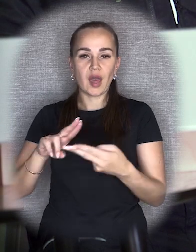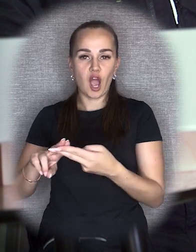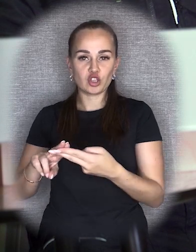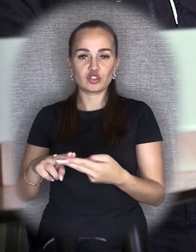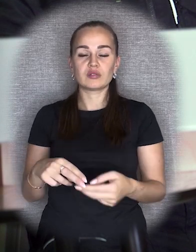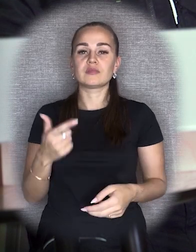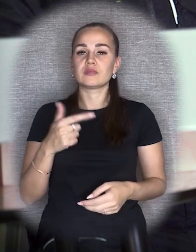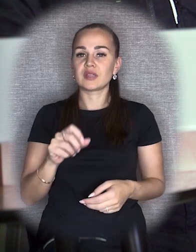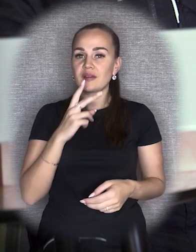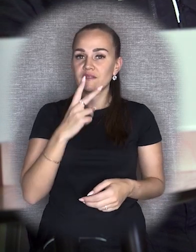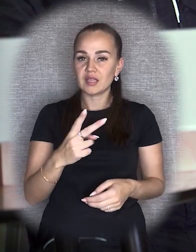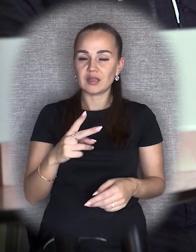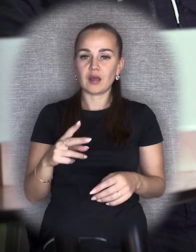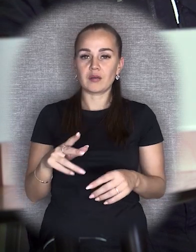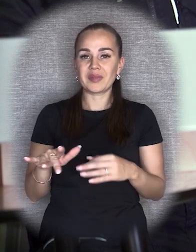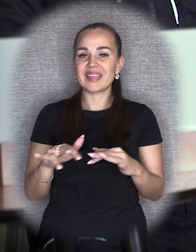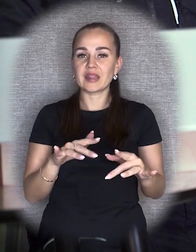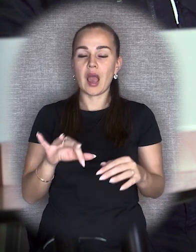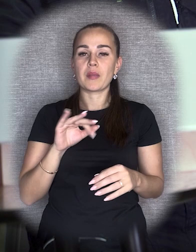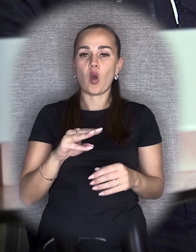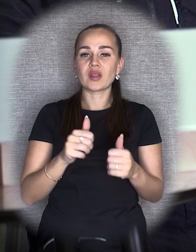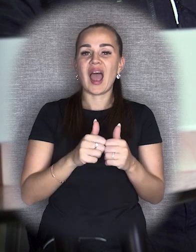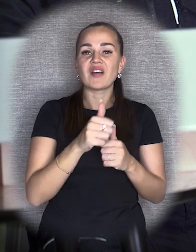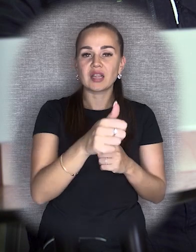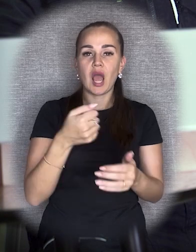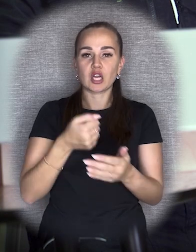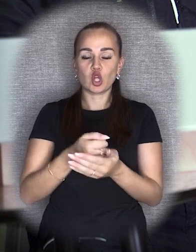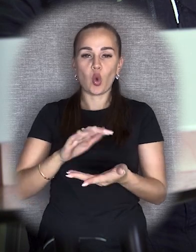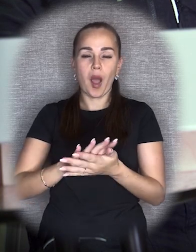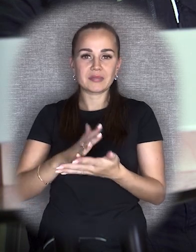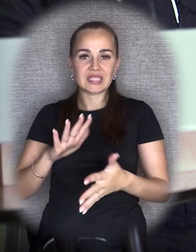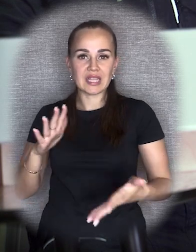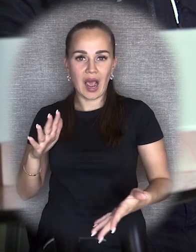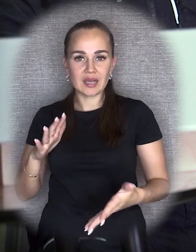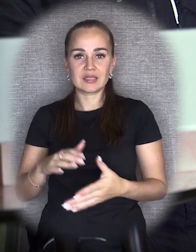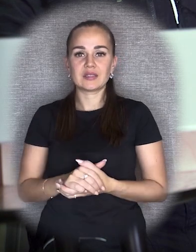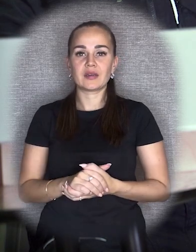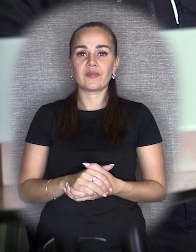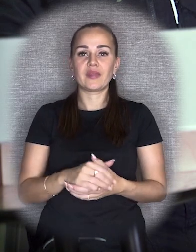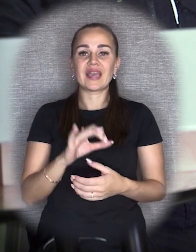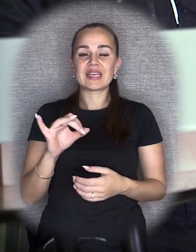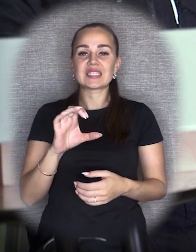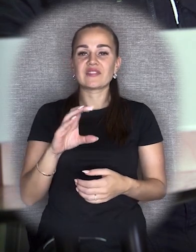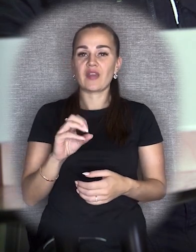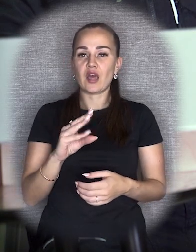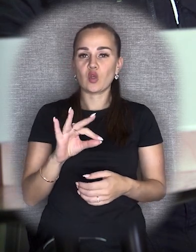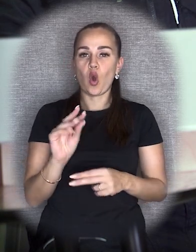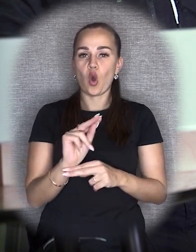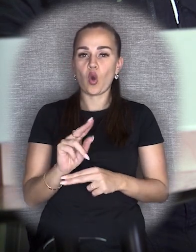«Монтаж». Мы тут прослеживаем динамику от авангарда до абстракции. И